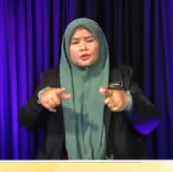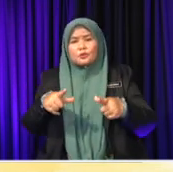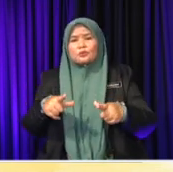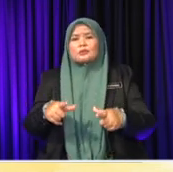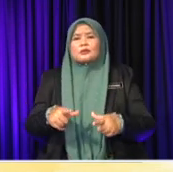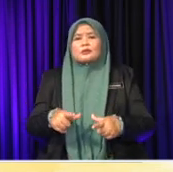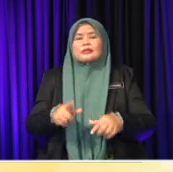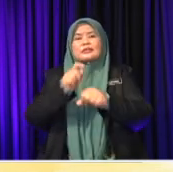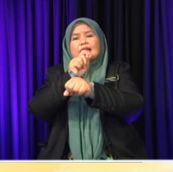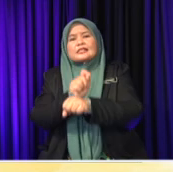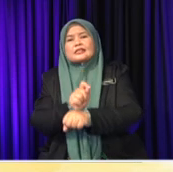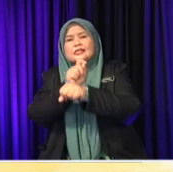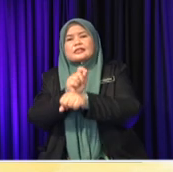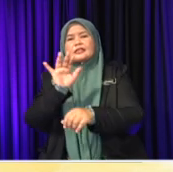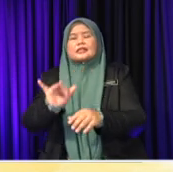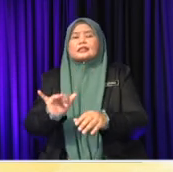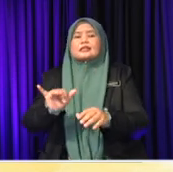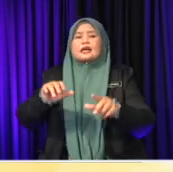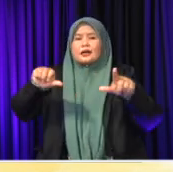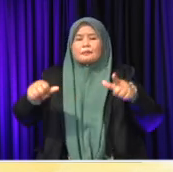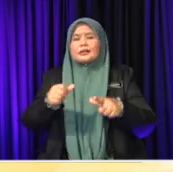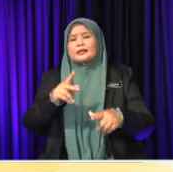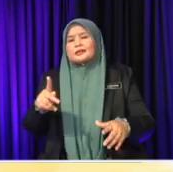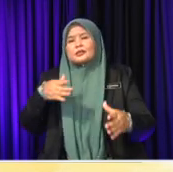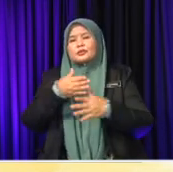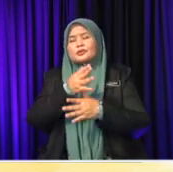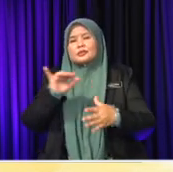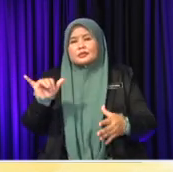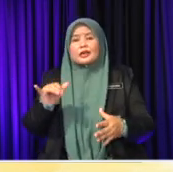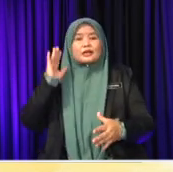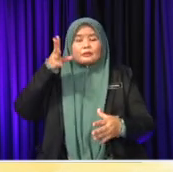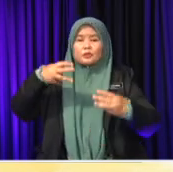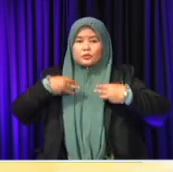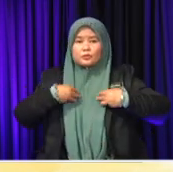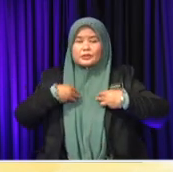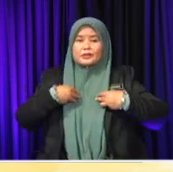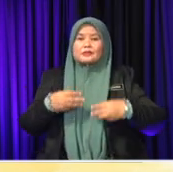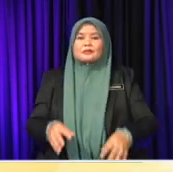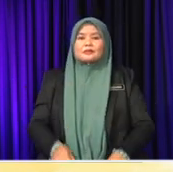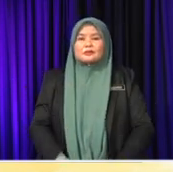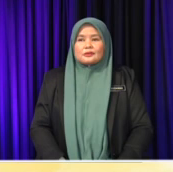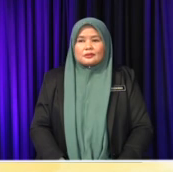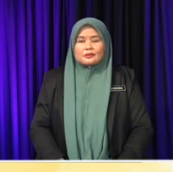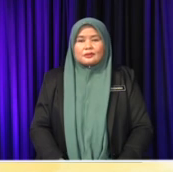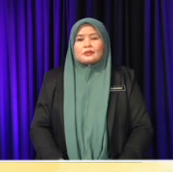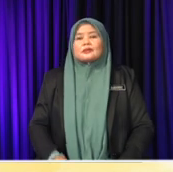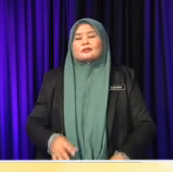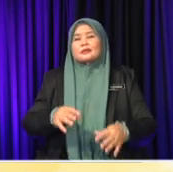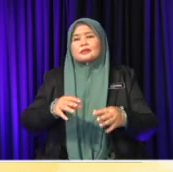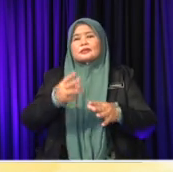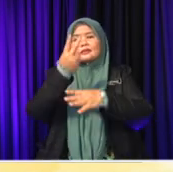ataupun tradisi-tradisi yang diamalkan dan seterusnya akan mewujudkan full yaitu